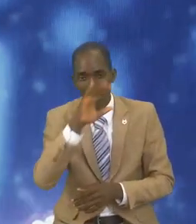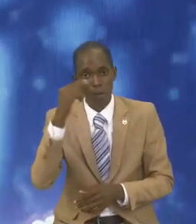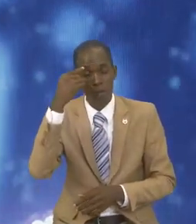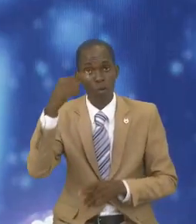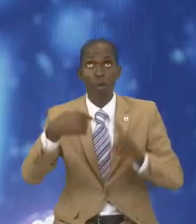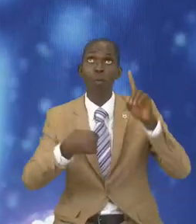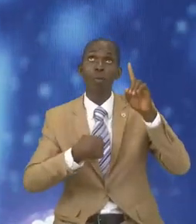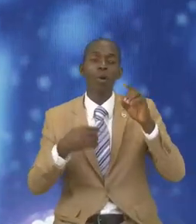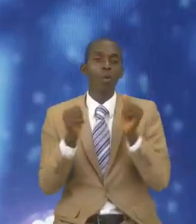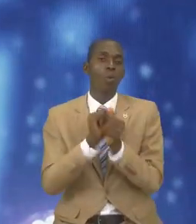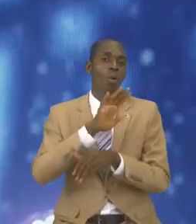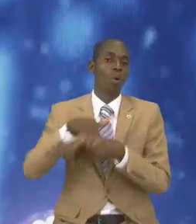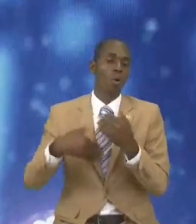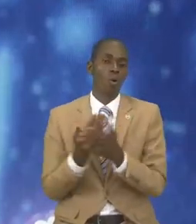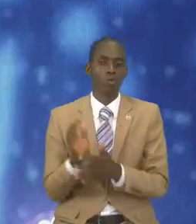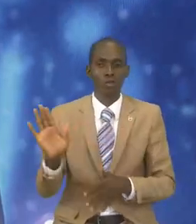cœur.